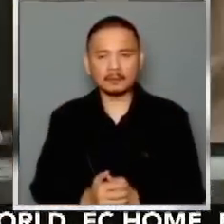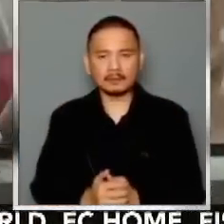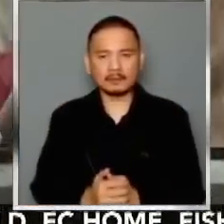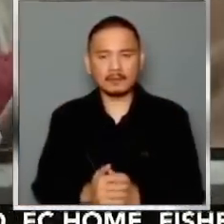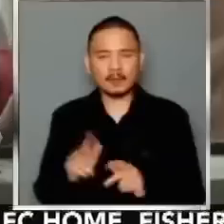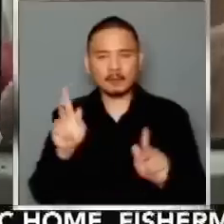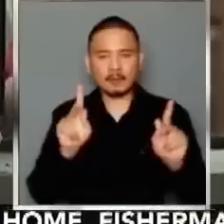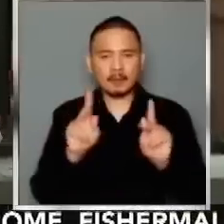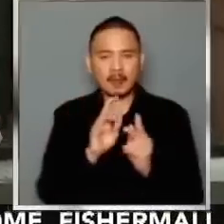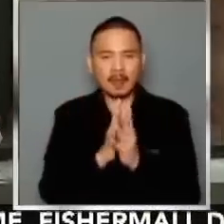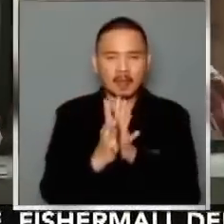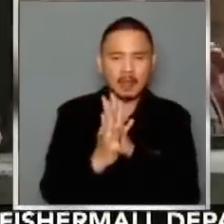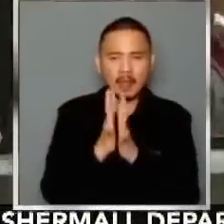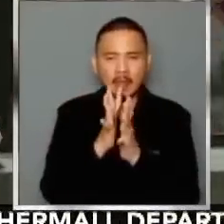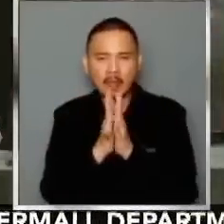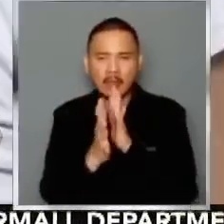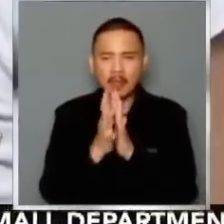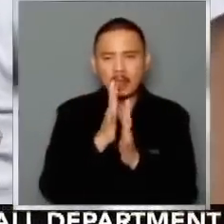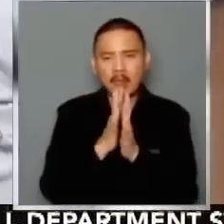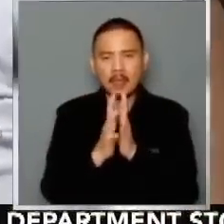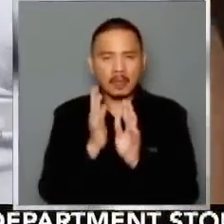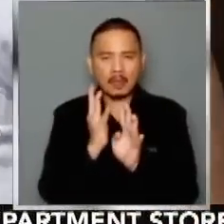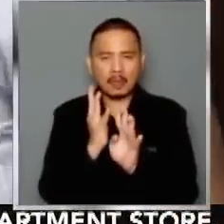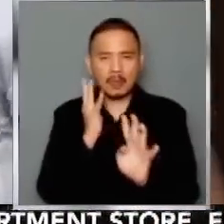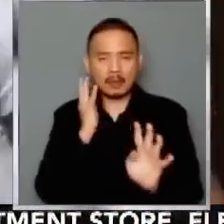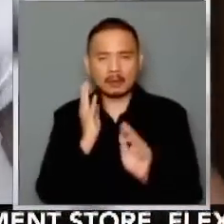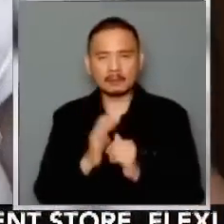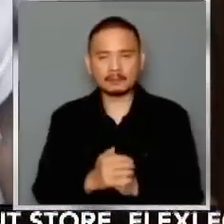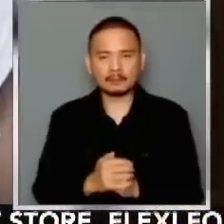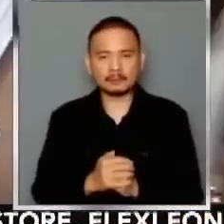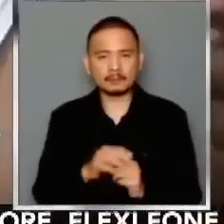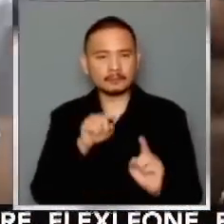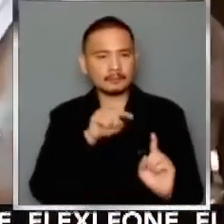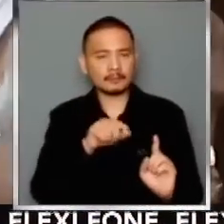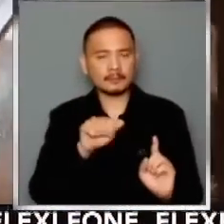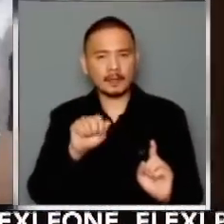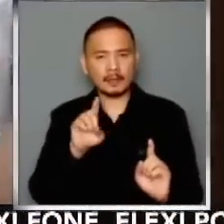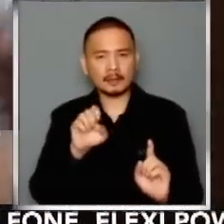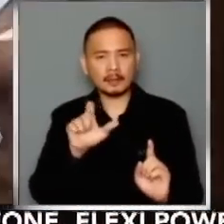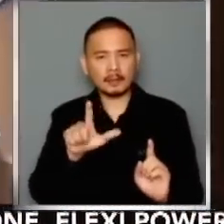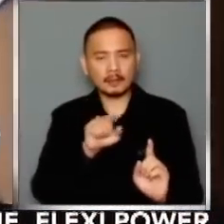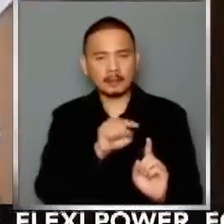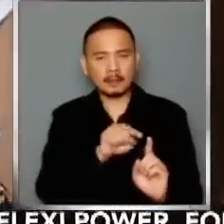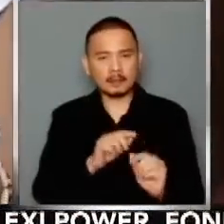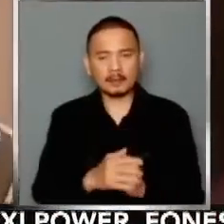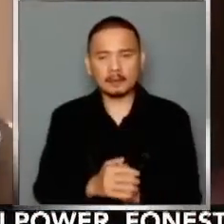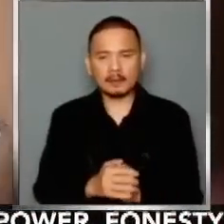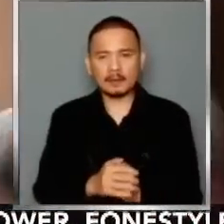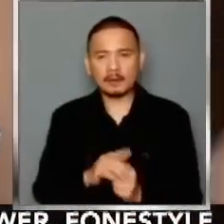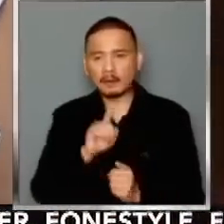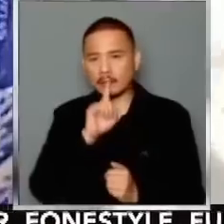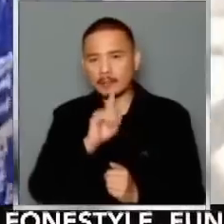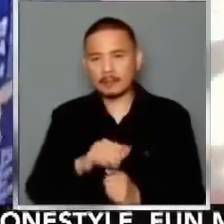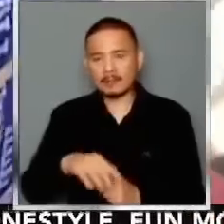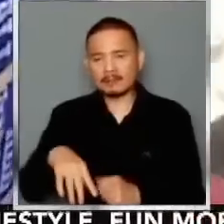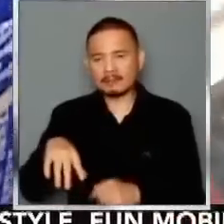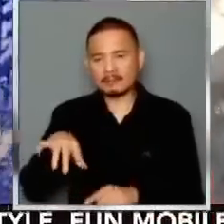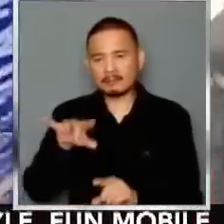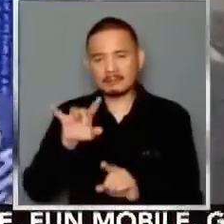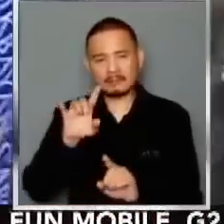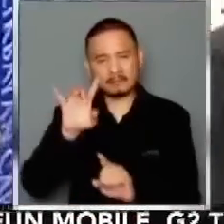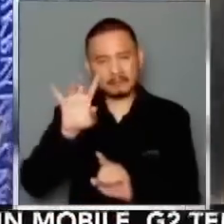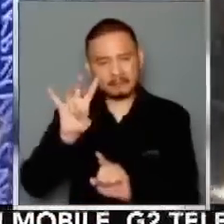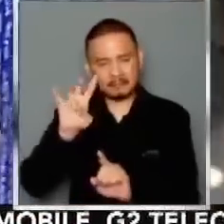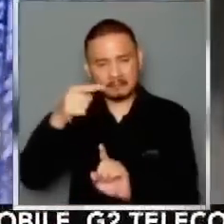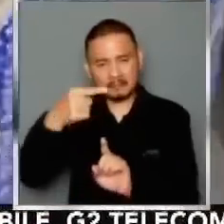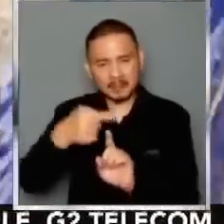ng makuha ang kanilang mga padala si adelfa na mahigit pitong buwan ding hinintay ang padala ng anak na OFW sa